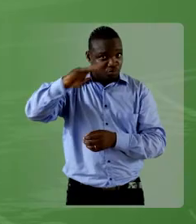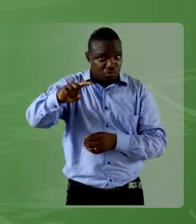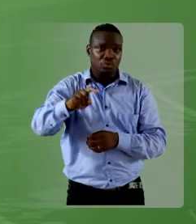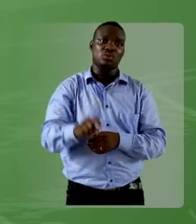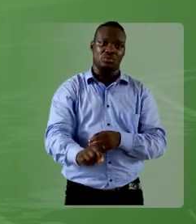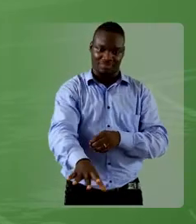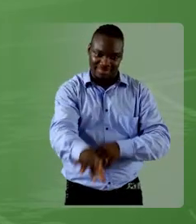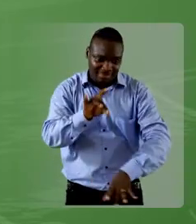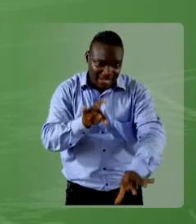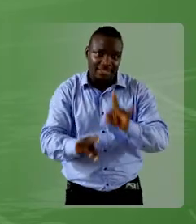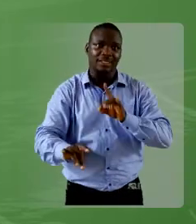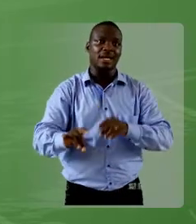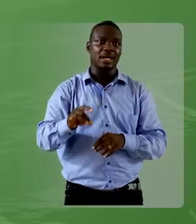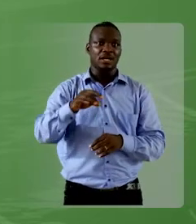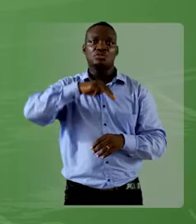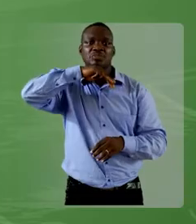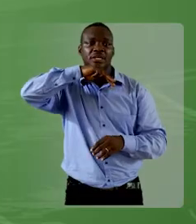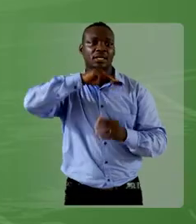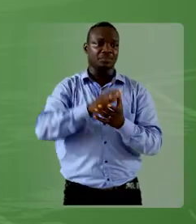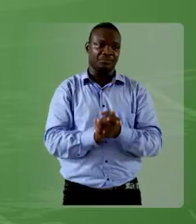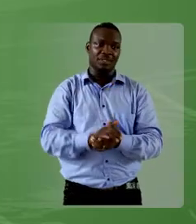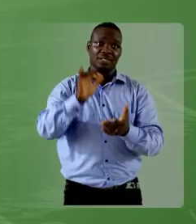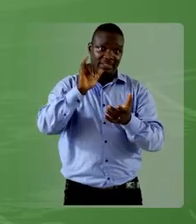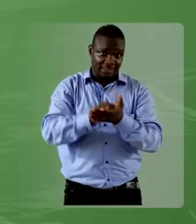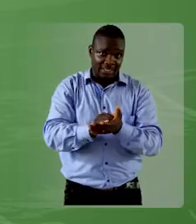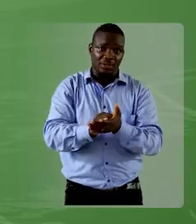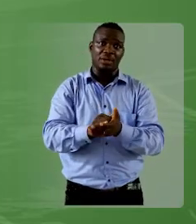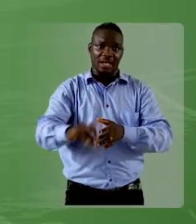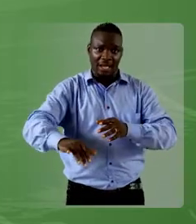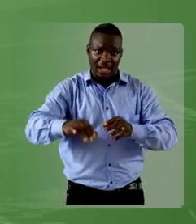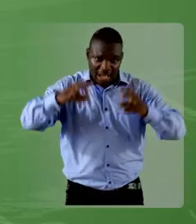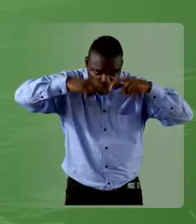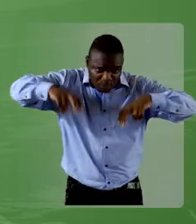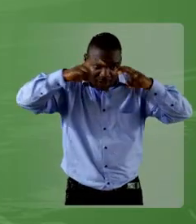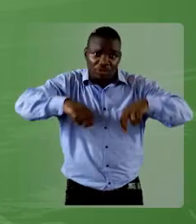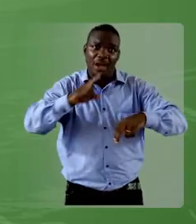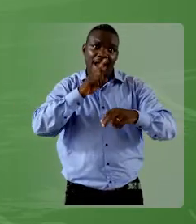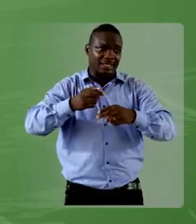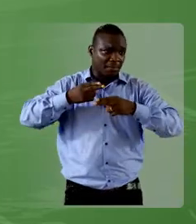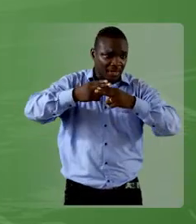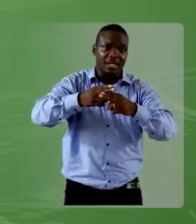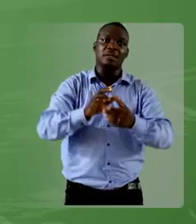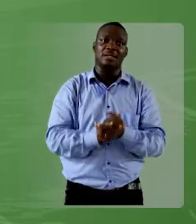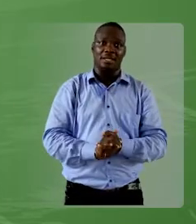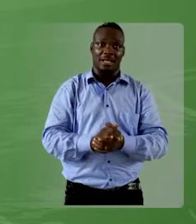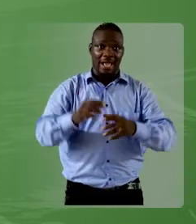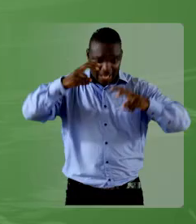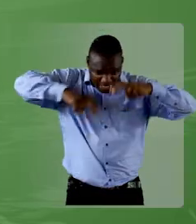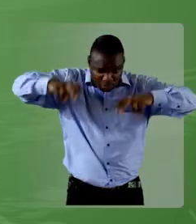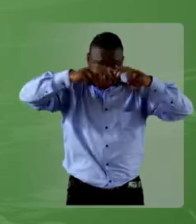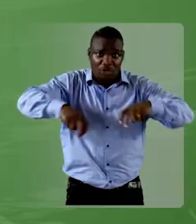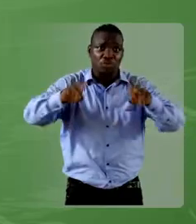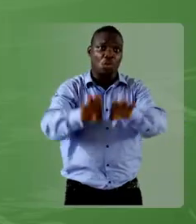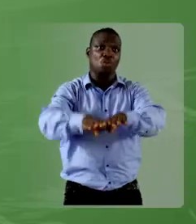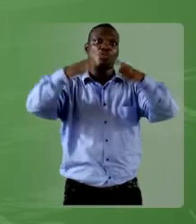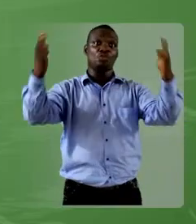le minerai. Cette exploitation est appelée exploitation à ciel